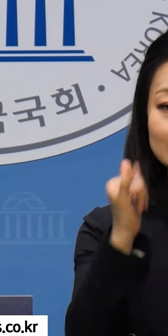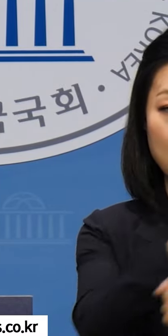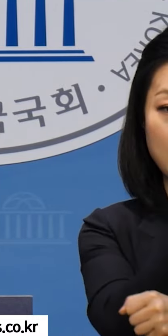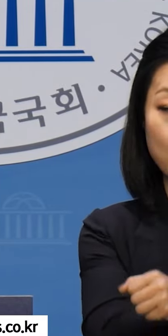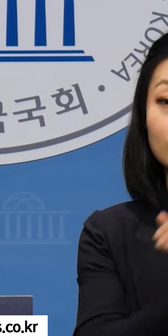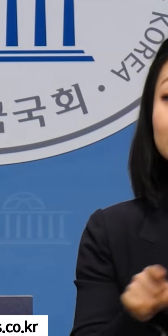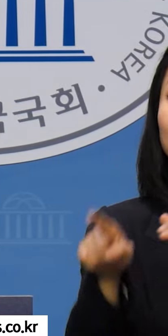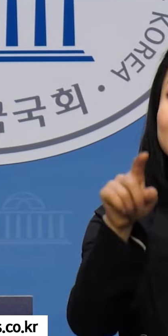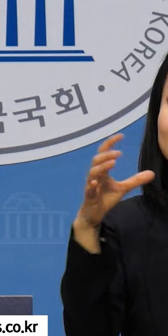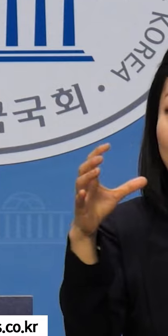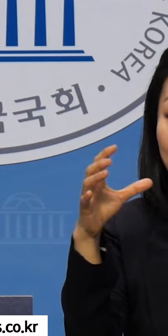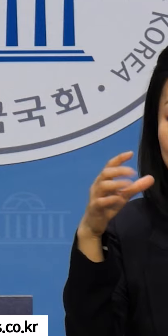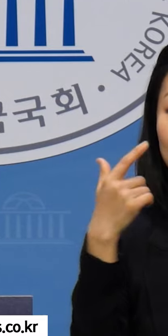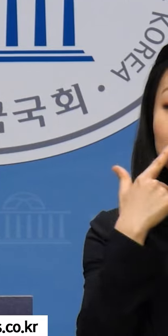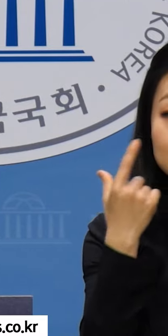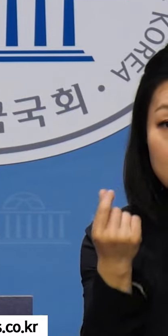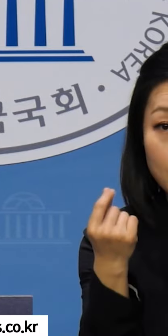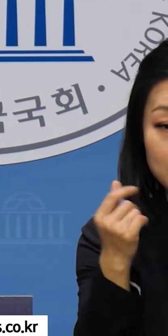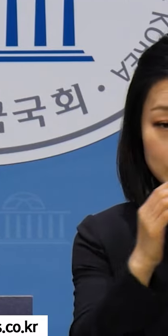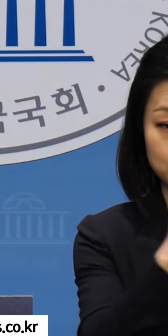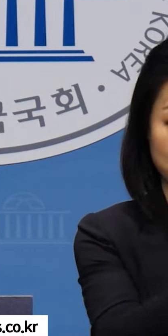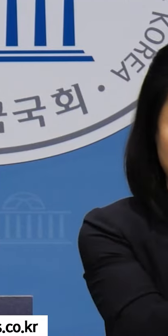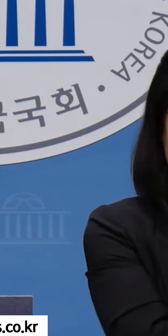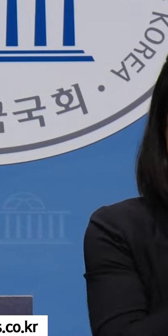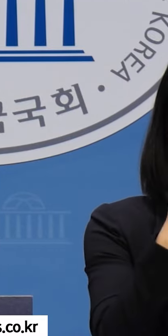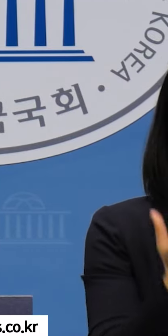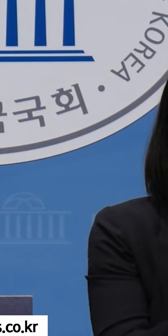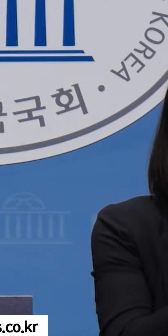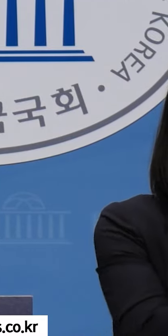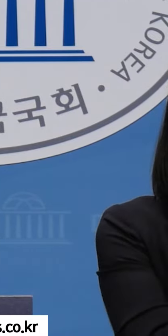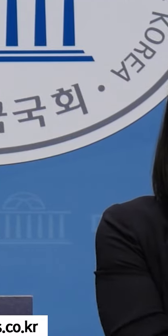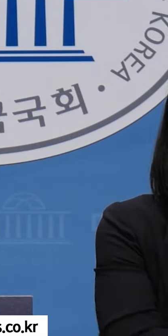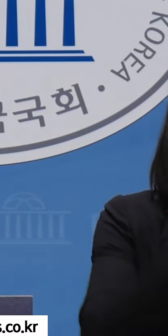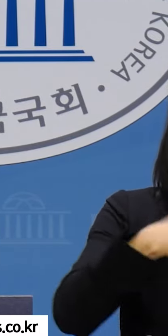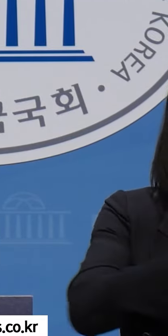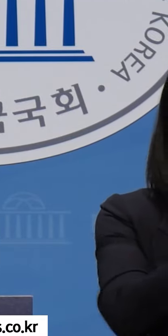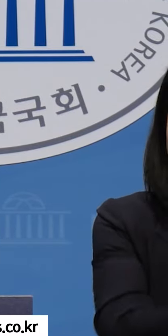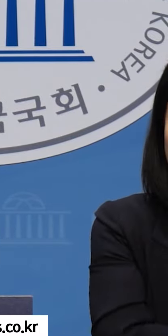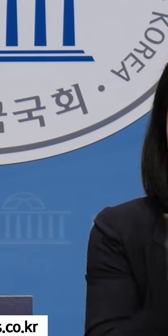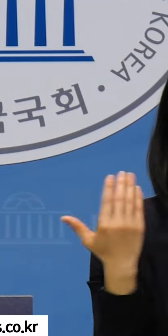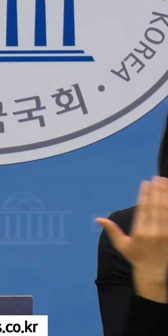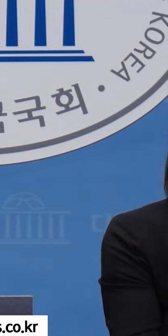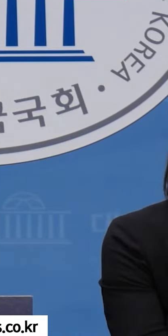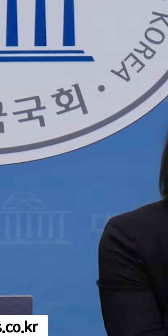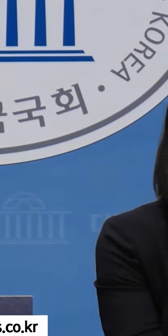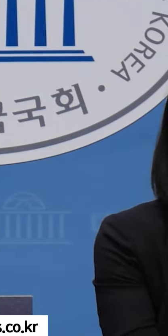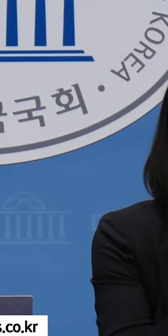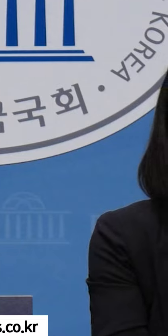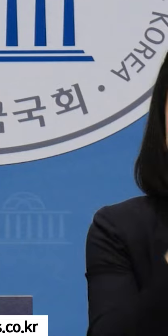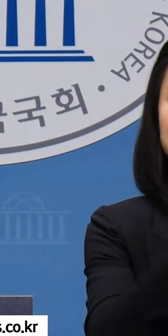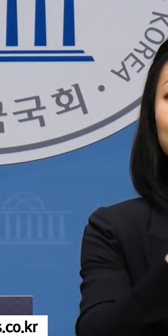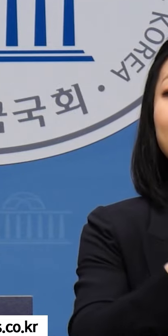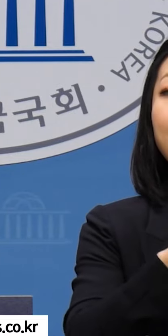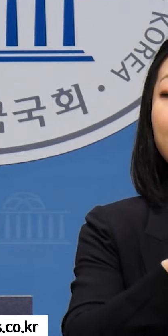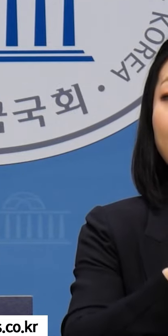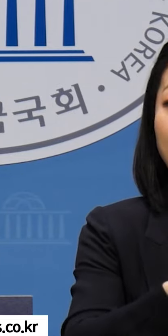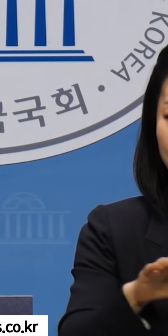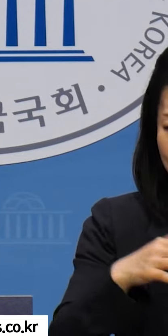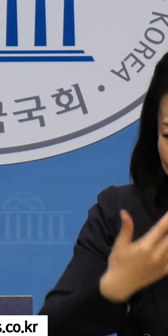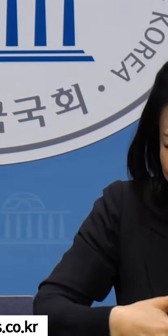중 하나입니다 주거권과 보유권 교육권이 보장된다면 주거 문제를 해결할 수